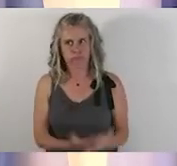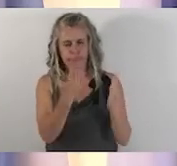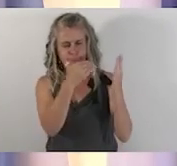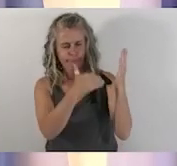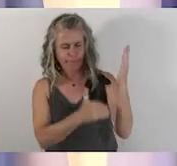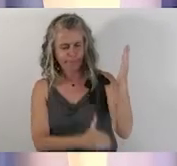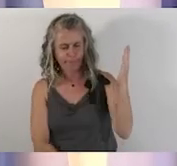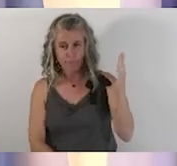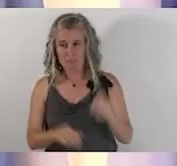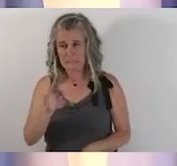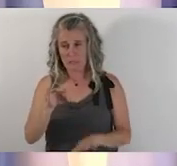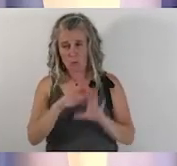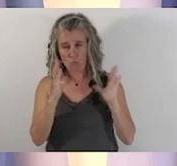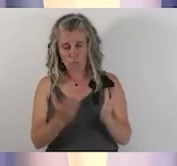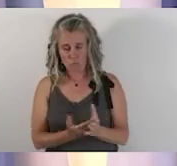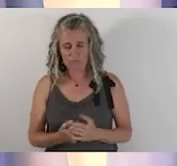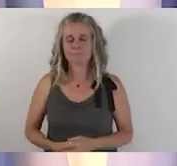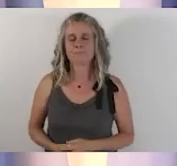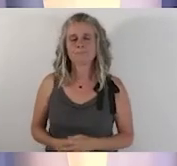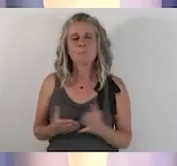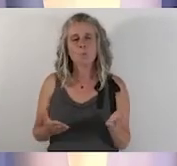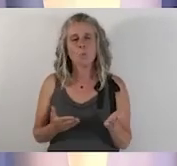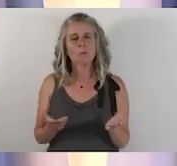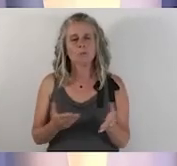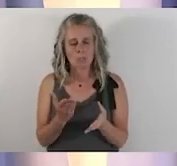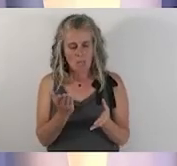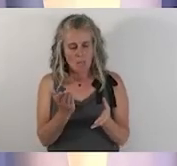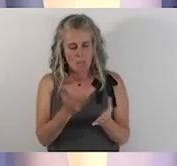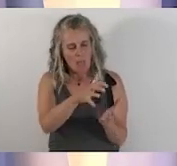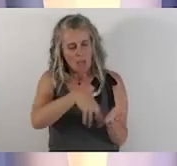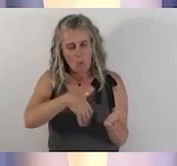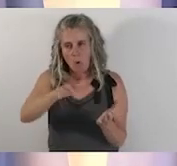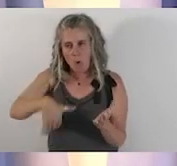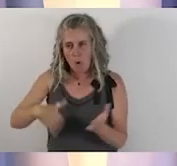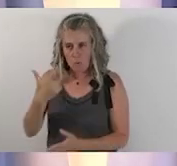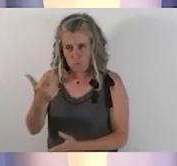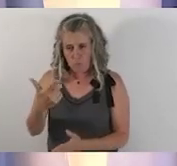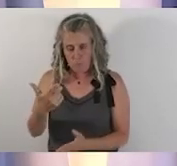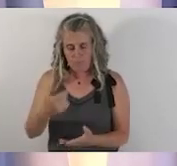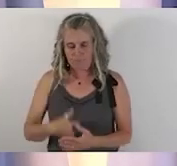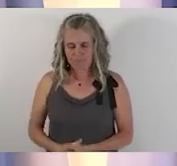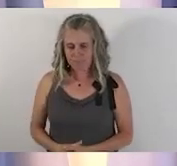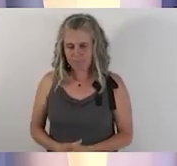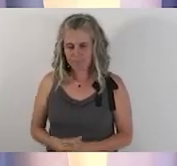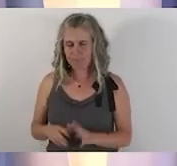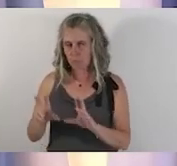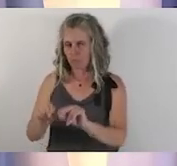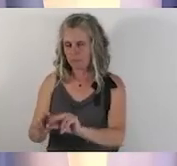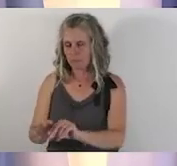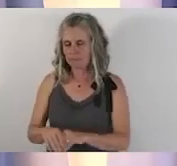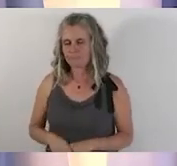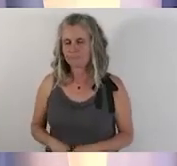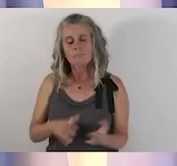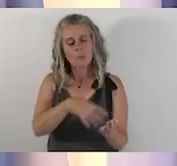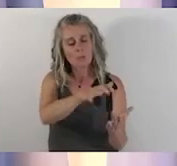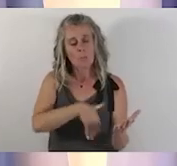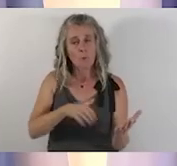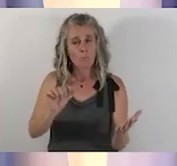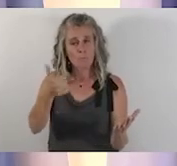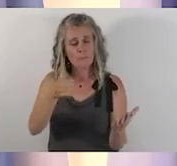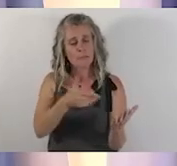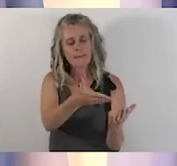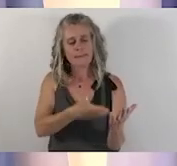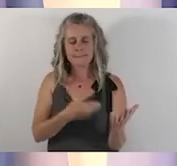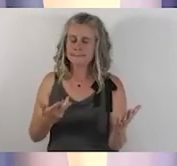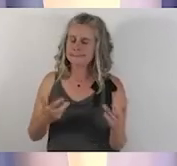revue. Deux rapports sur table. Alors, je vous explique. Le premier, il est important, j'ai